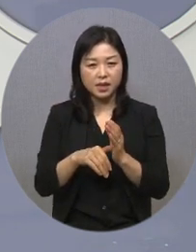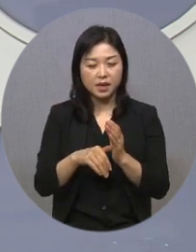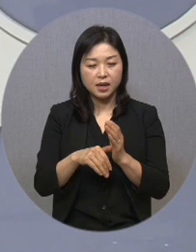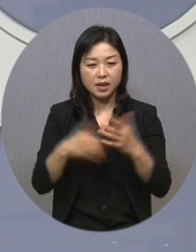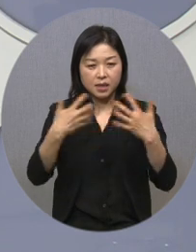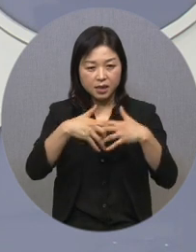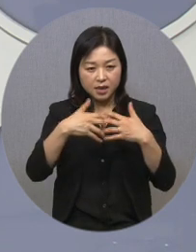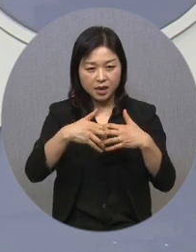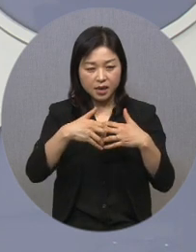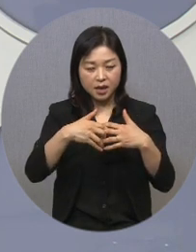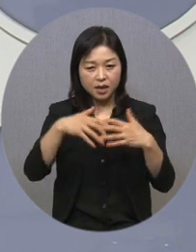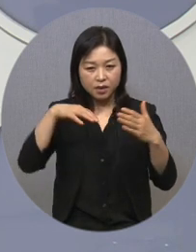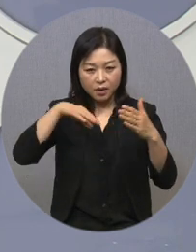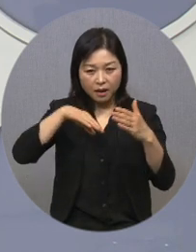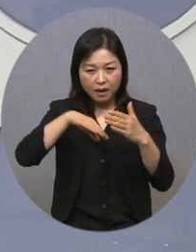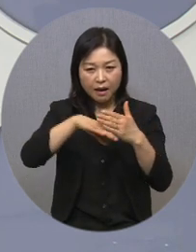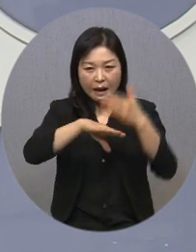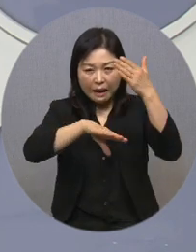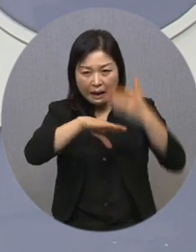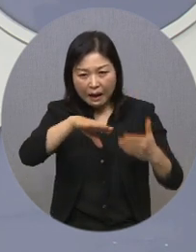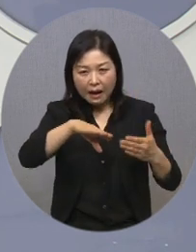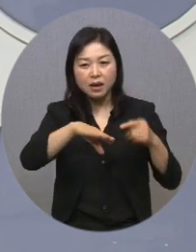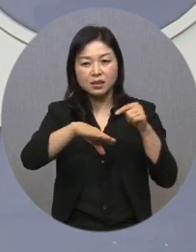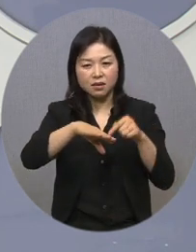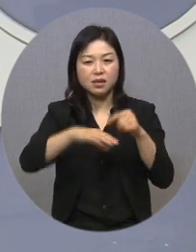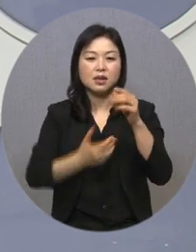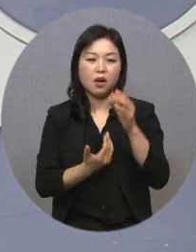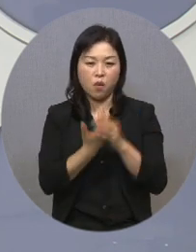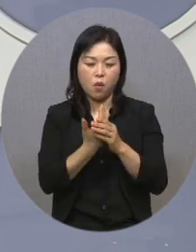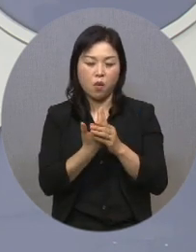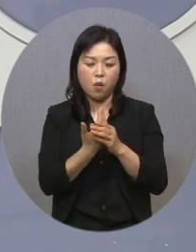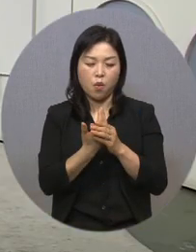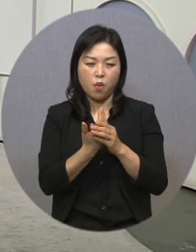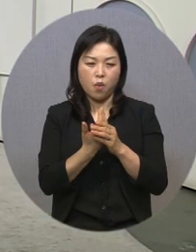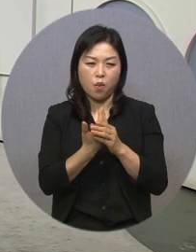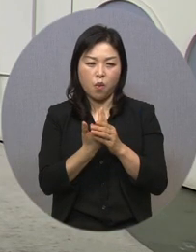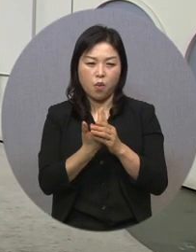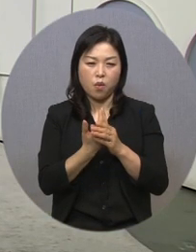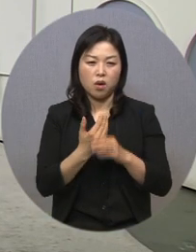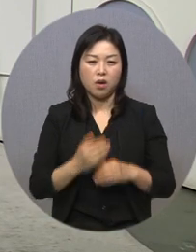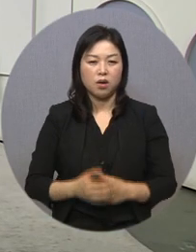기계에 이제 손가락을 절단을 당하는 사고가 있었는데